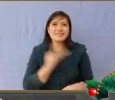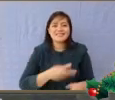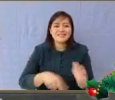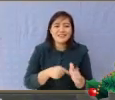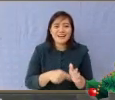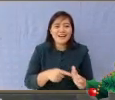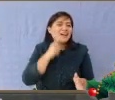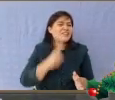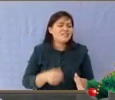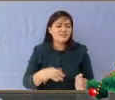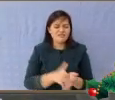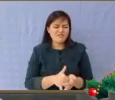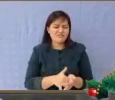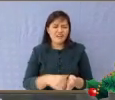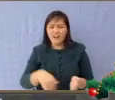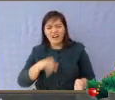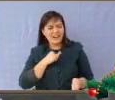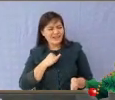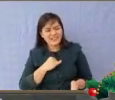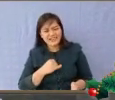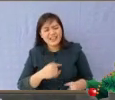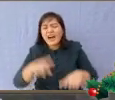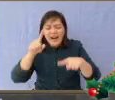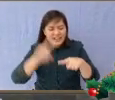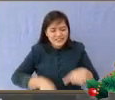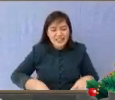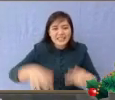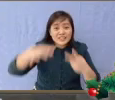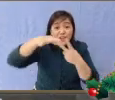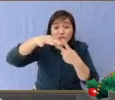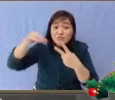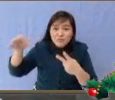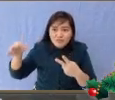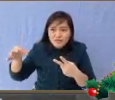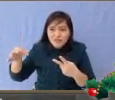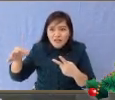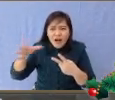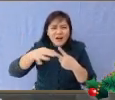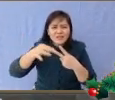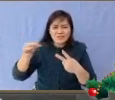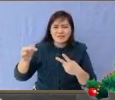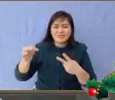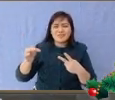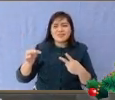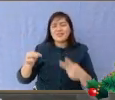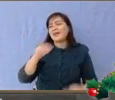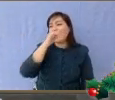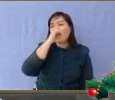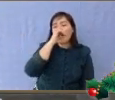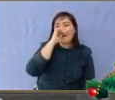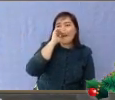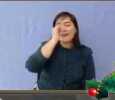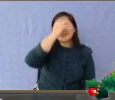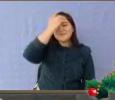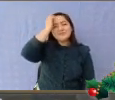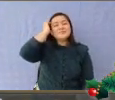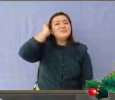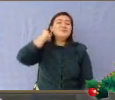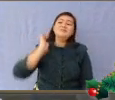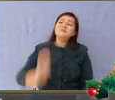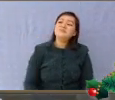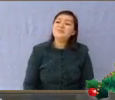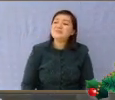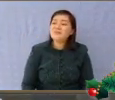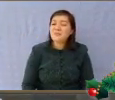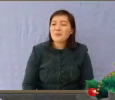Hindi mo alam kung anong klaseng accessories ang ilalagay mo sa leeg, ilalagay mo sa tenga, minsan sa ilong ilalagay mo pa